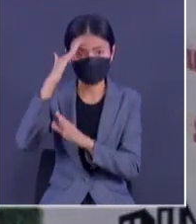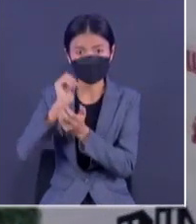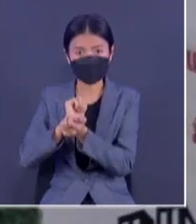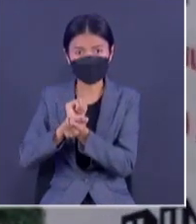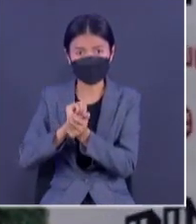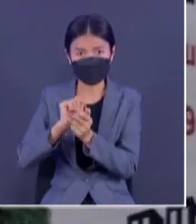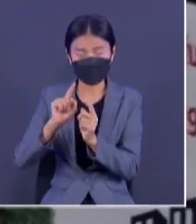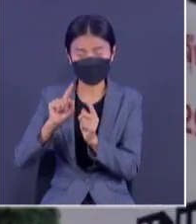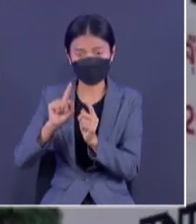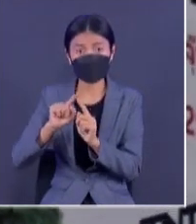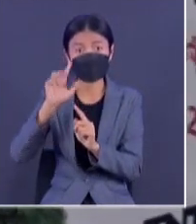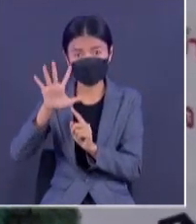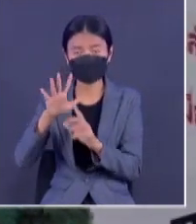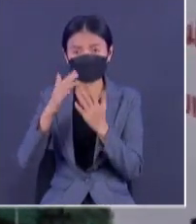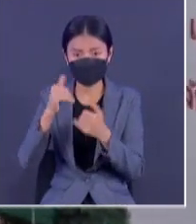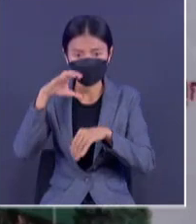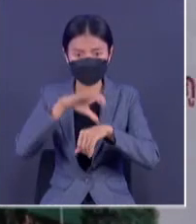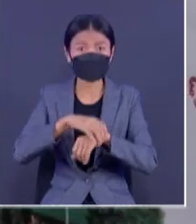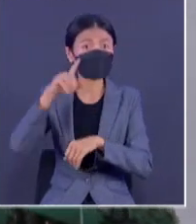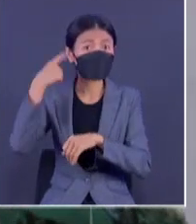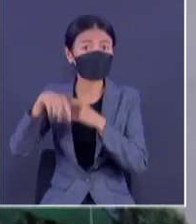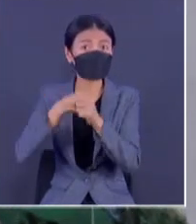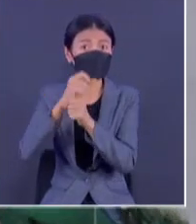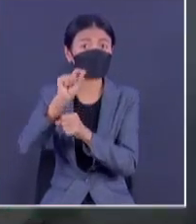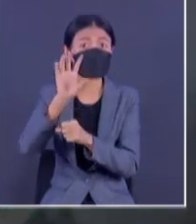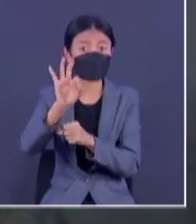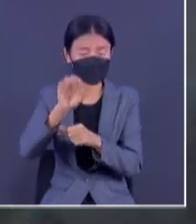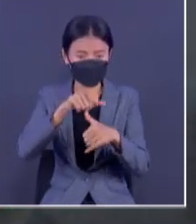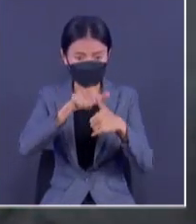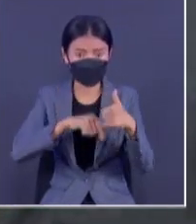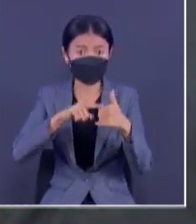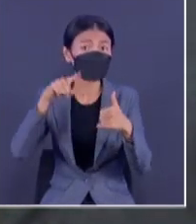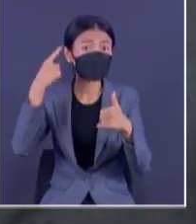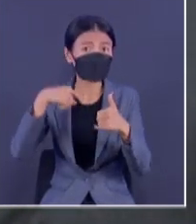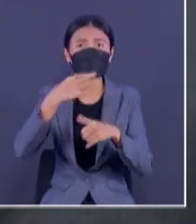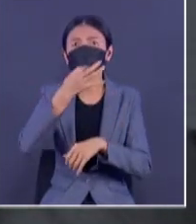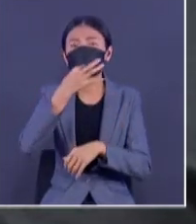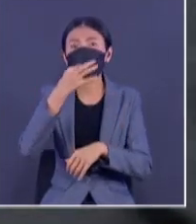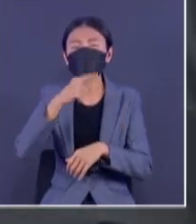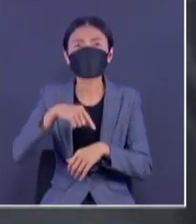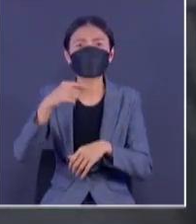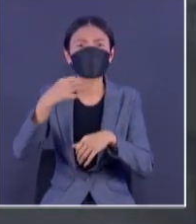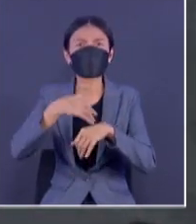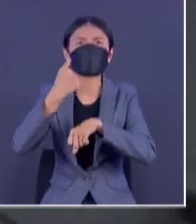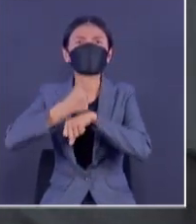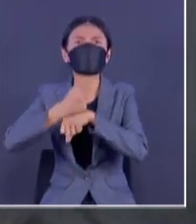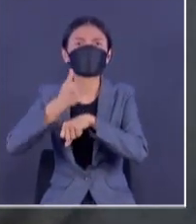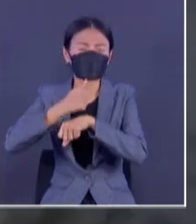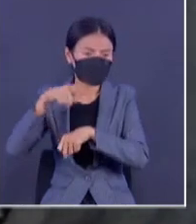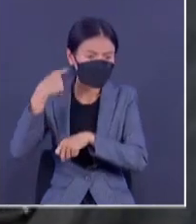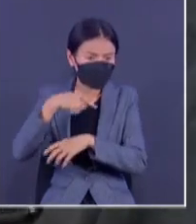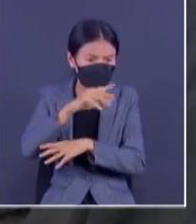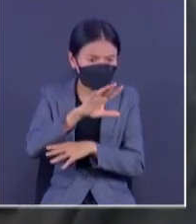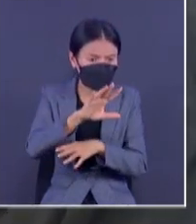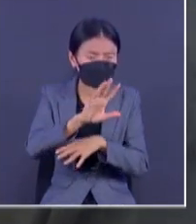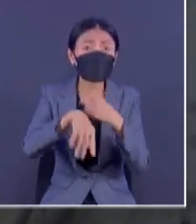าค5ได้จับกลุ่มหญิงวัย29ปีครับมีอาชีพเป็นแม่เล้าครับ ค่ะ ล่อลวงเด็กหญิงอายุไม่เกิน15